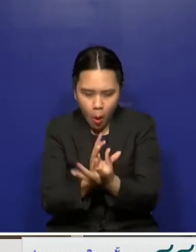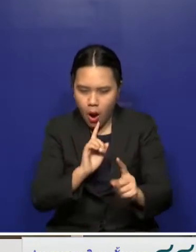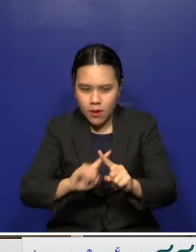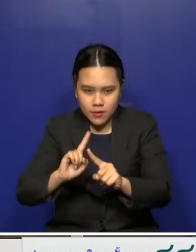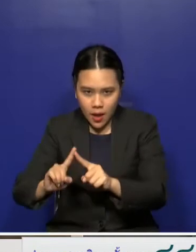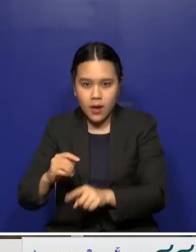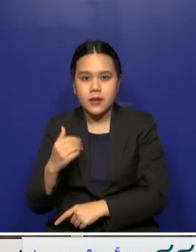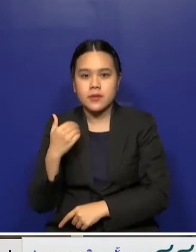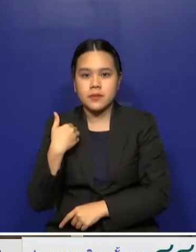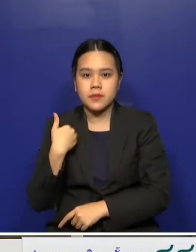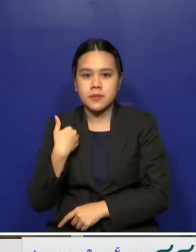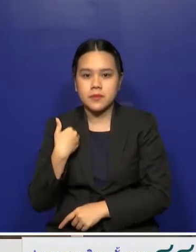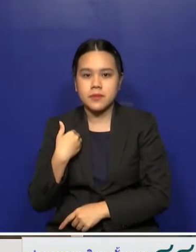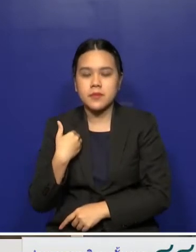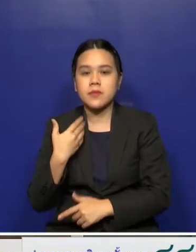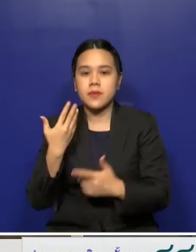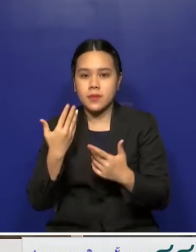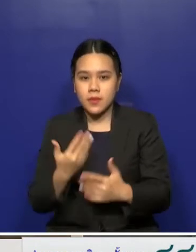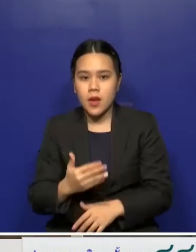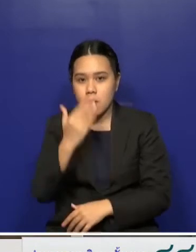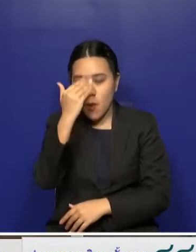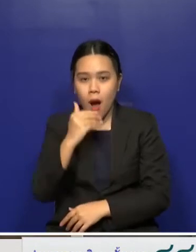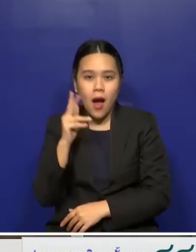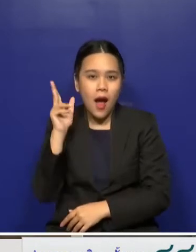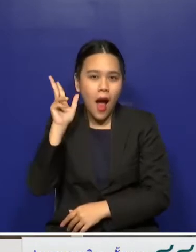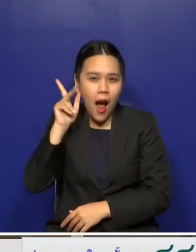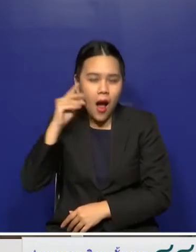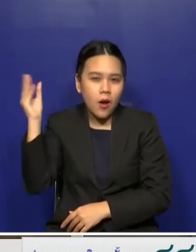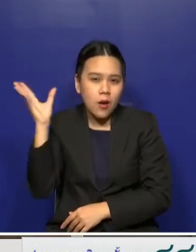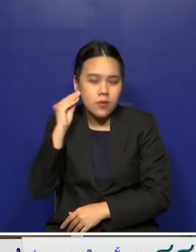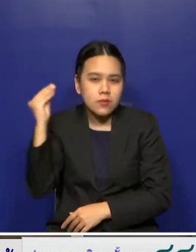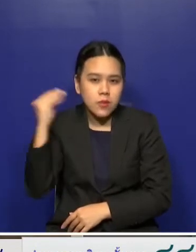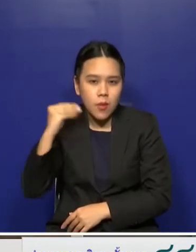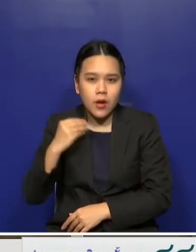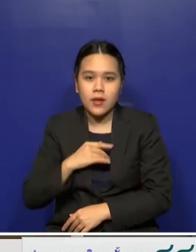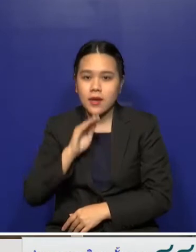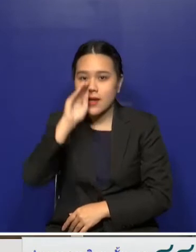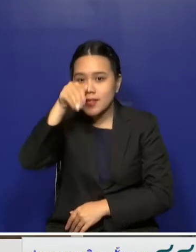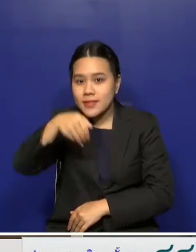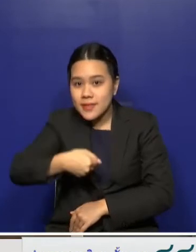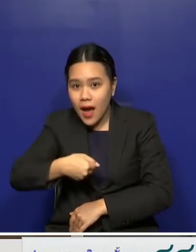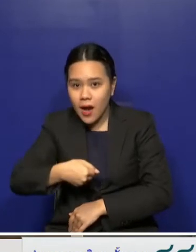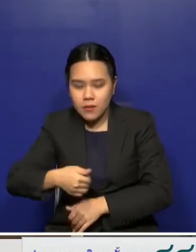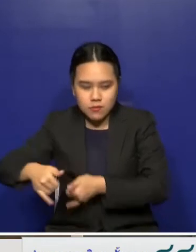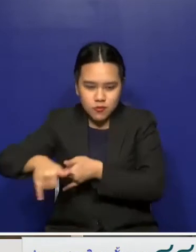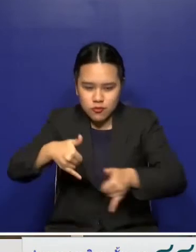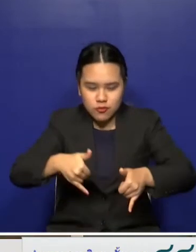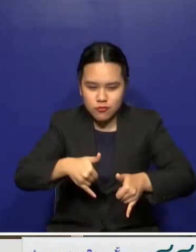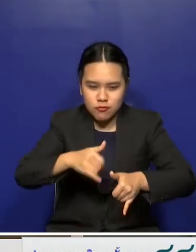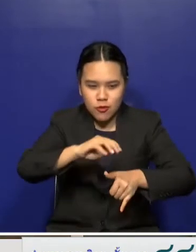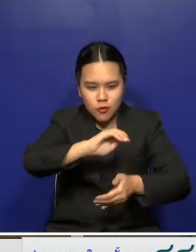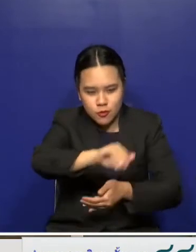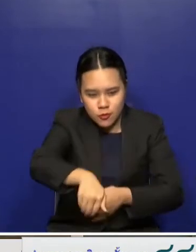พืชผลทางการเกษตรบ้างทำลายข้าวของบ้างหรือแม้กระทั่งทำให้คนตายบ้างซึ่งเรื่องต่างๆเหล่